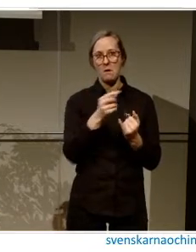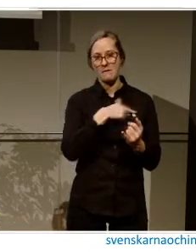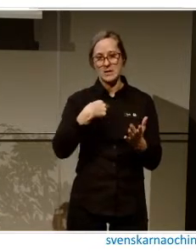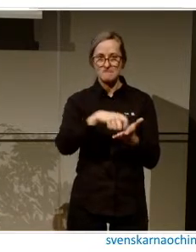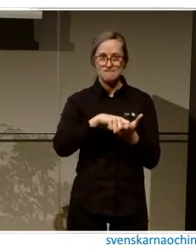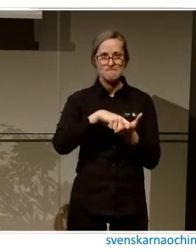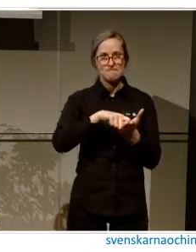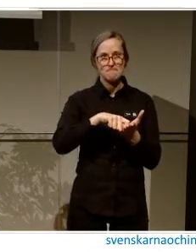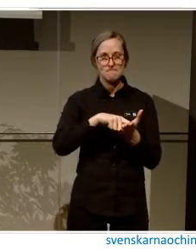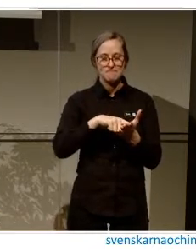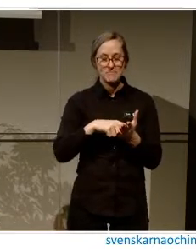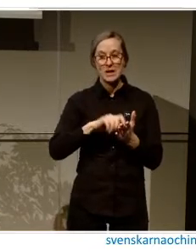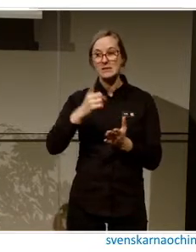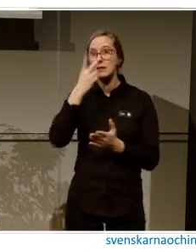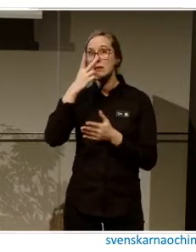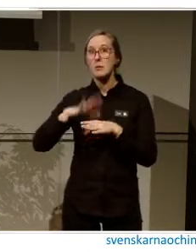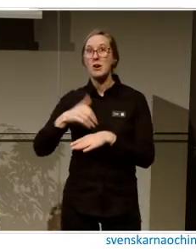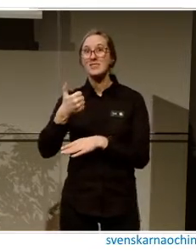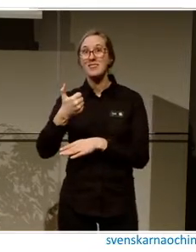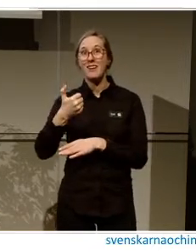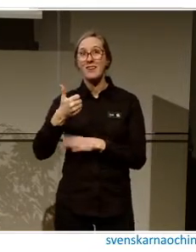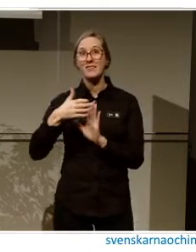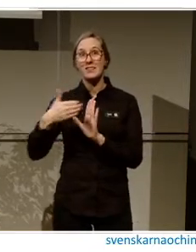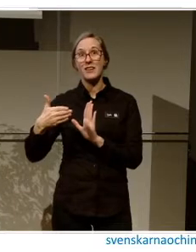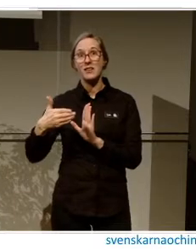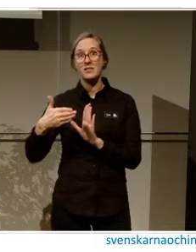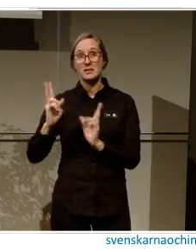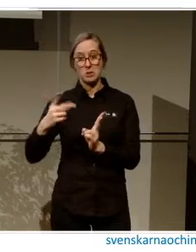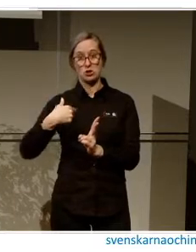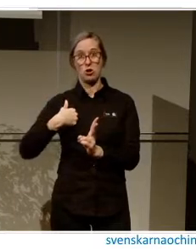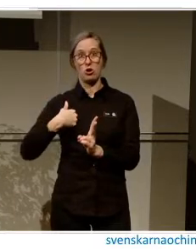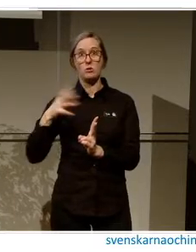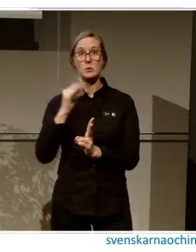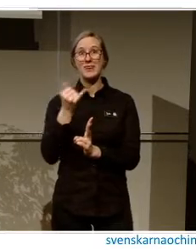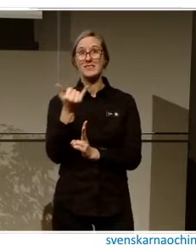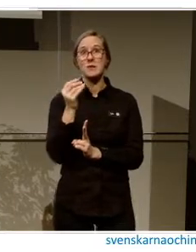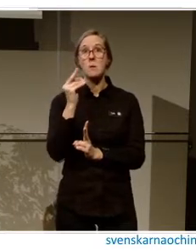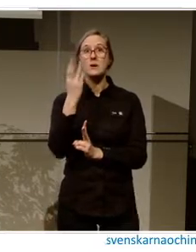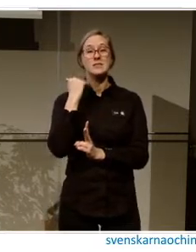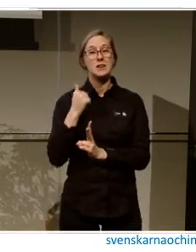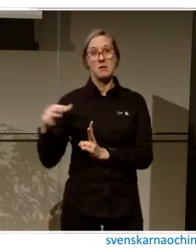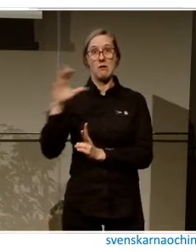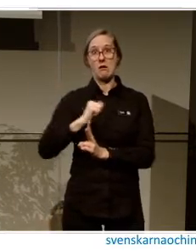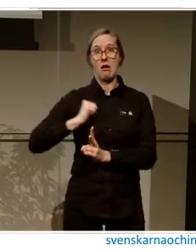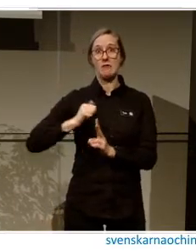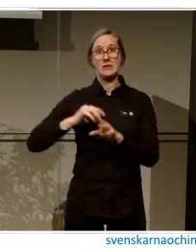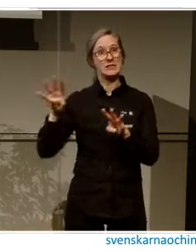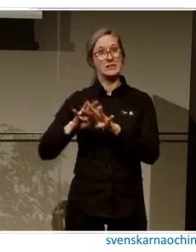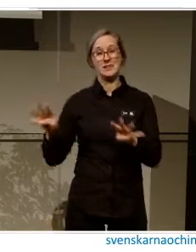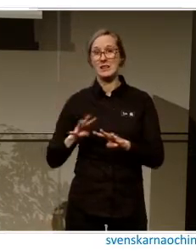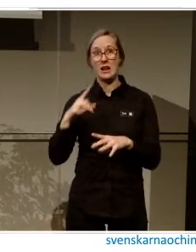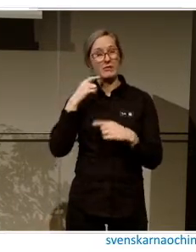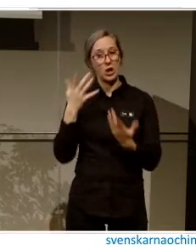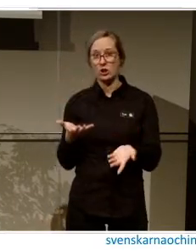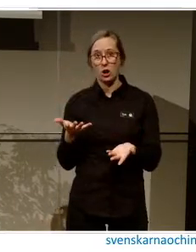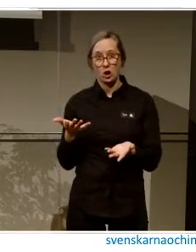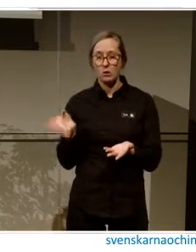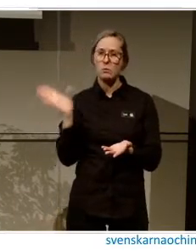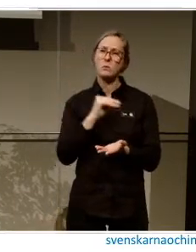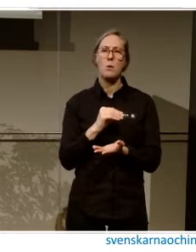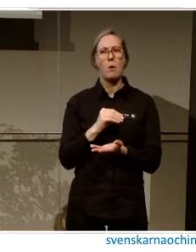på 60-talisterna, sådana som jag. Så för 10 år sedan så var det inte alla som använde internet dagligen. Då var det